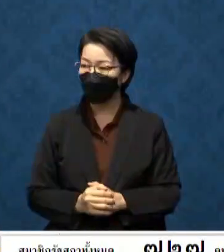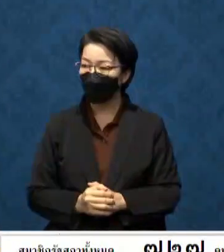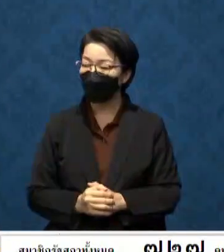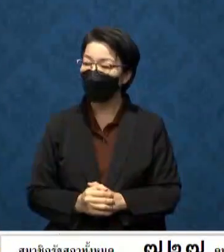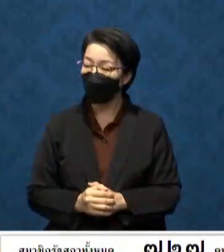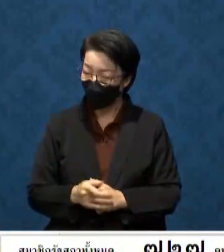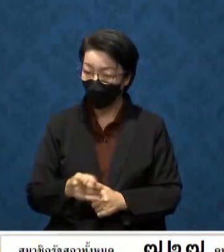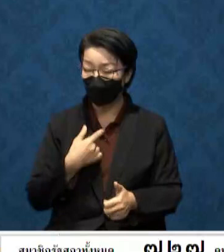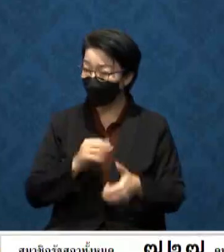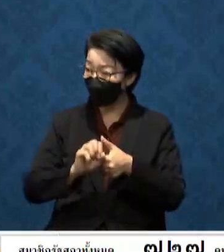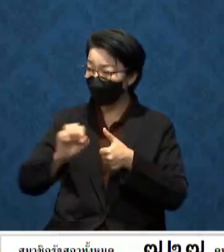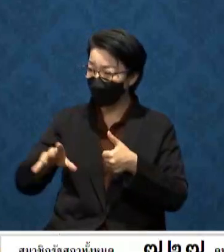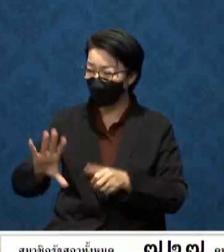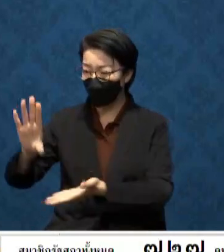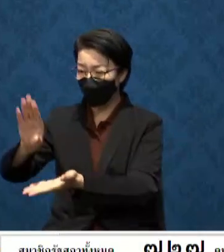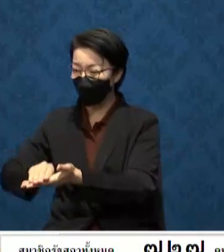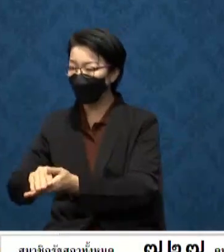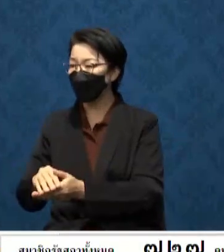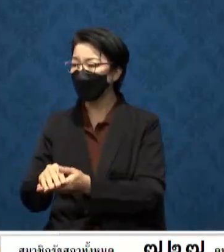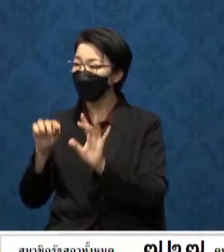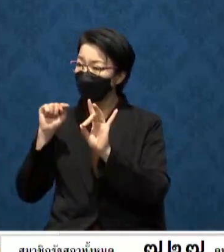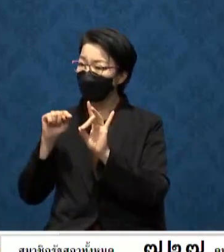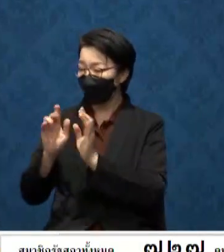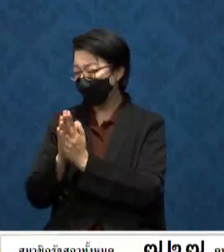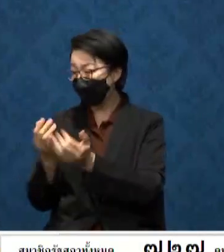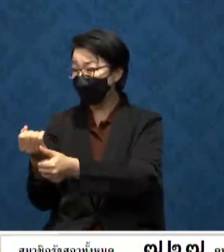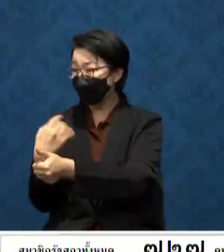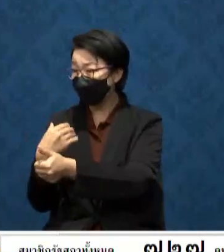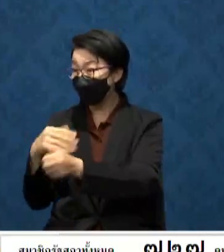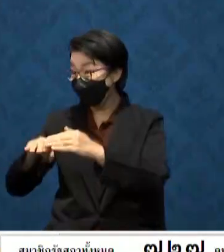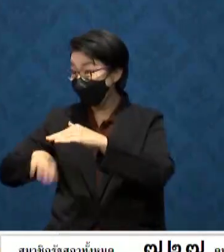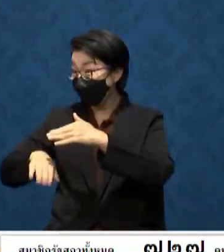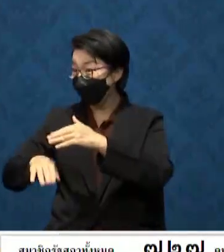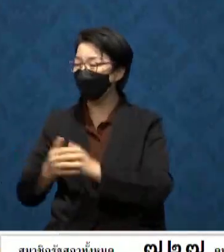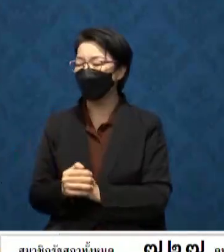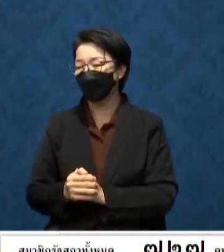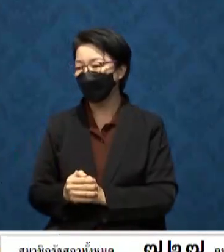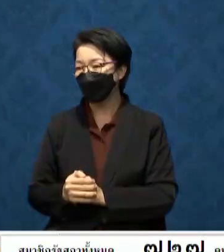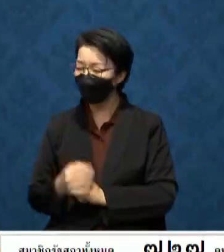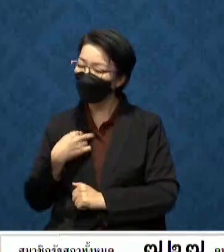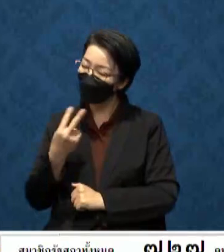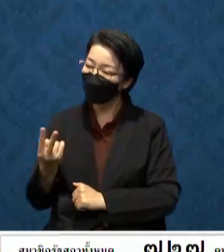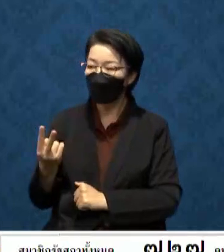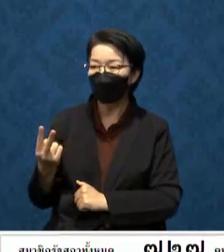สนอของผมนั้นไปบัญญัติไว้ในข้อสังเกตนะครับผมก็เห็นว่าก็